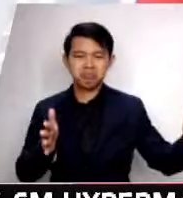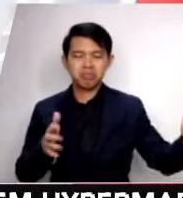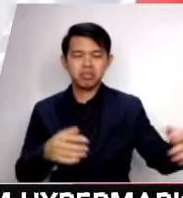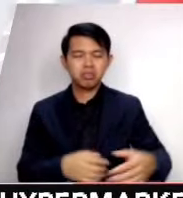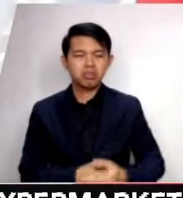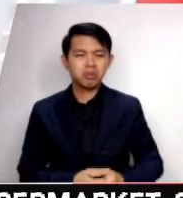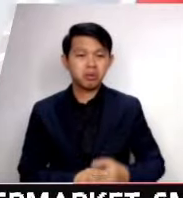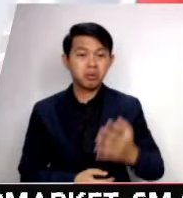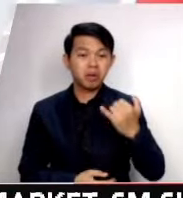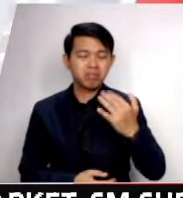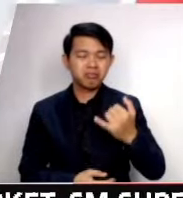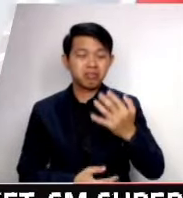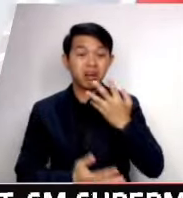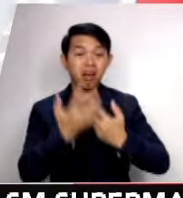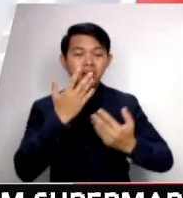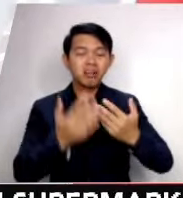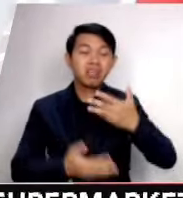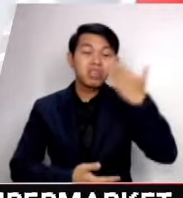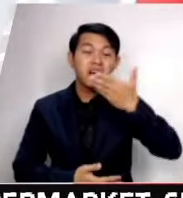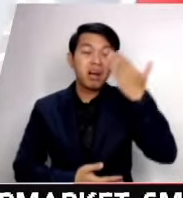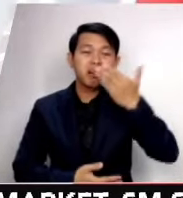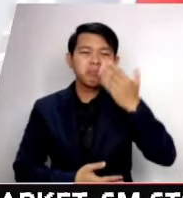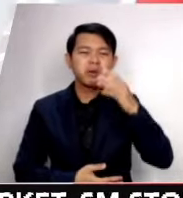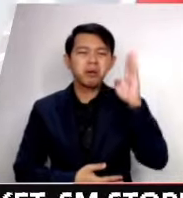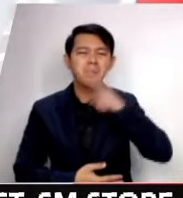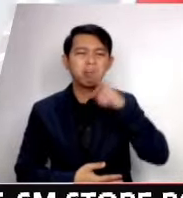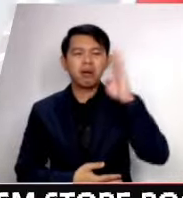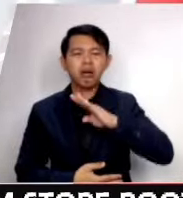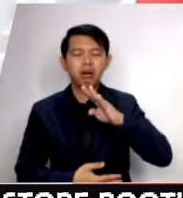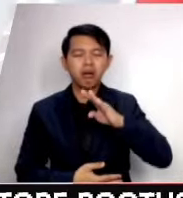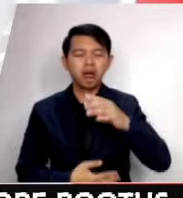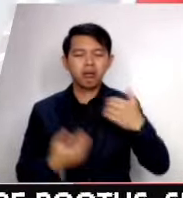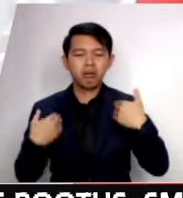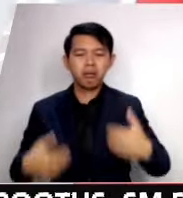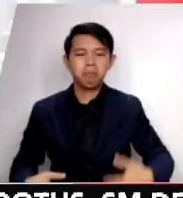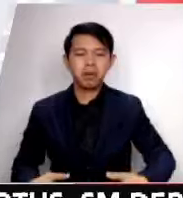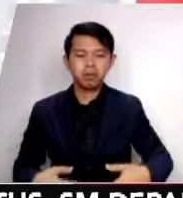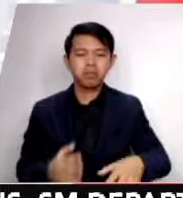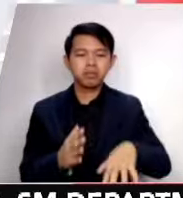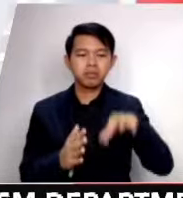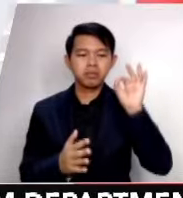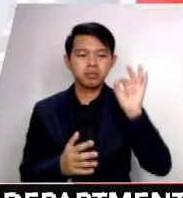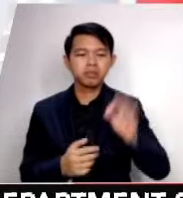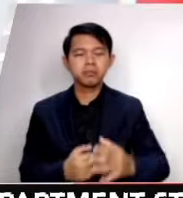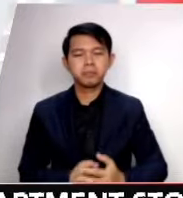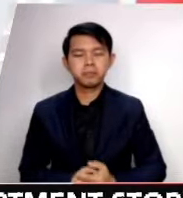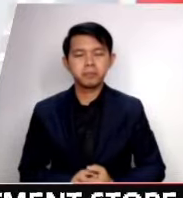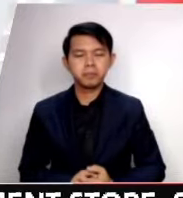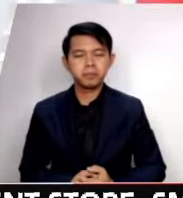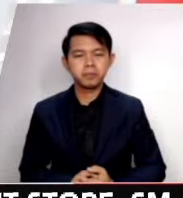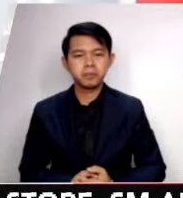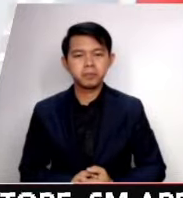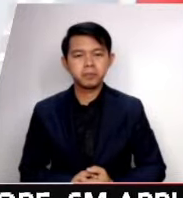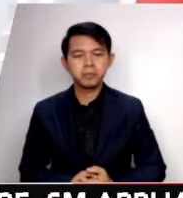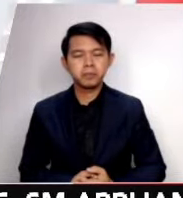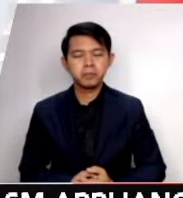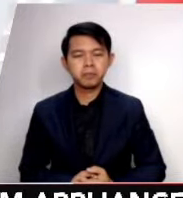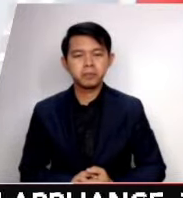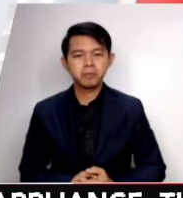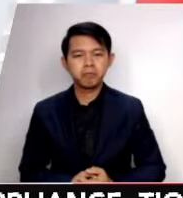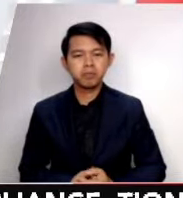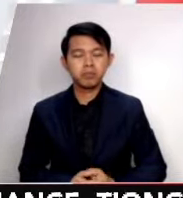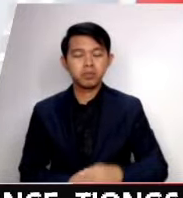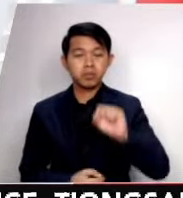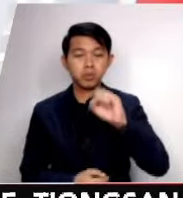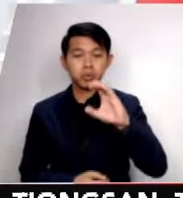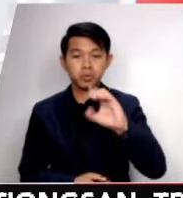ibig sabihin na tagal na silang patay. Ito mga magawing pangisoko natin na nag-processing ng crime scene. Initial con